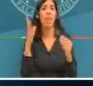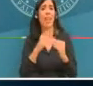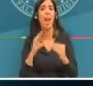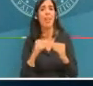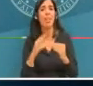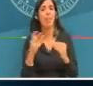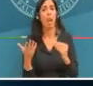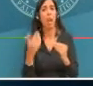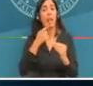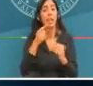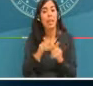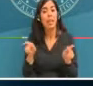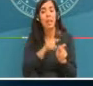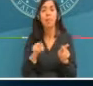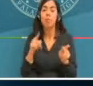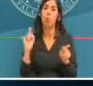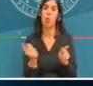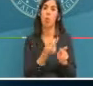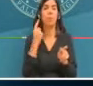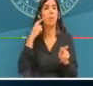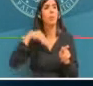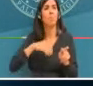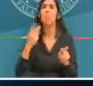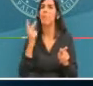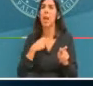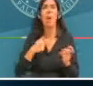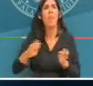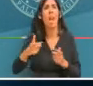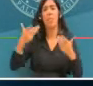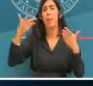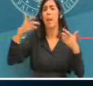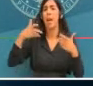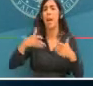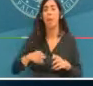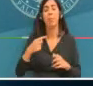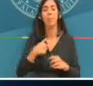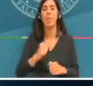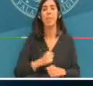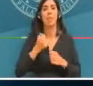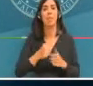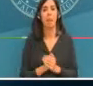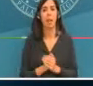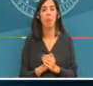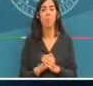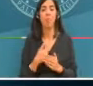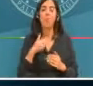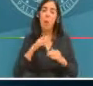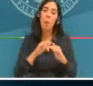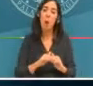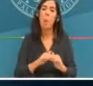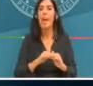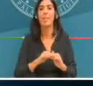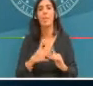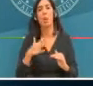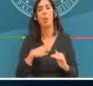piace fare promesse piuttosto preferisco prendere un impegno a nome dell'intero governo sono